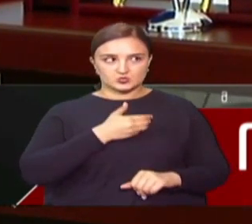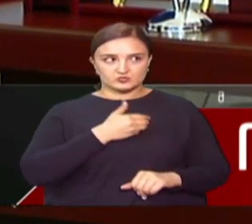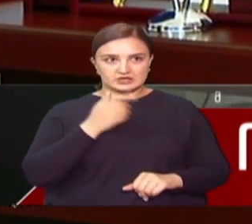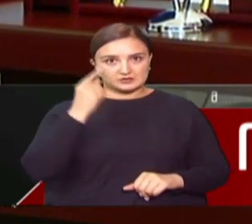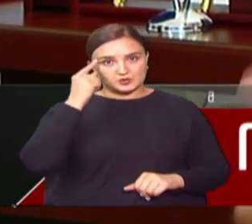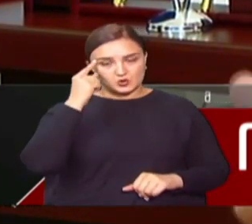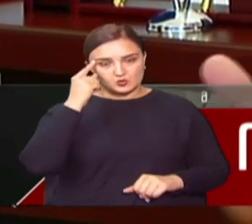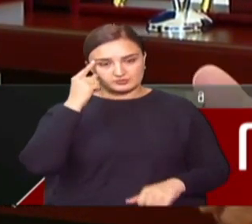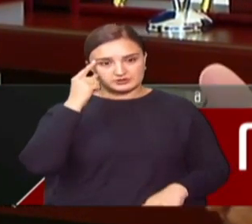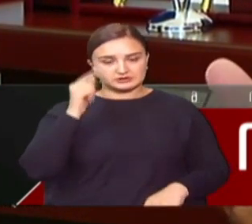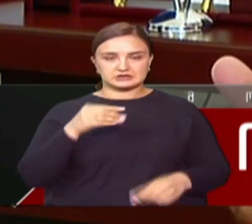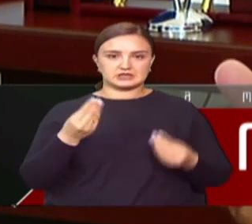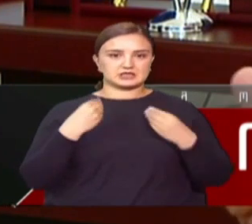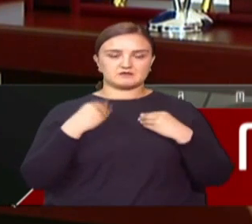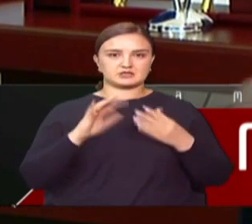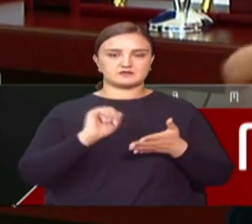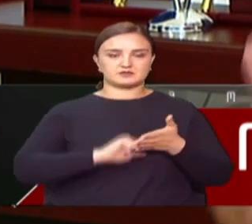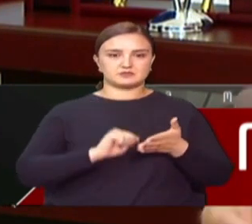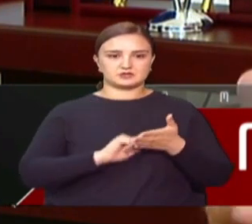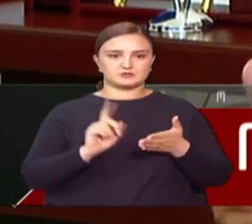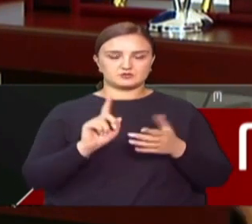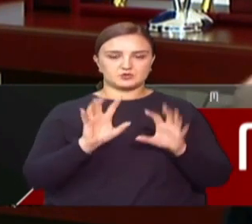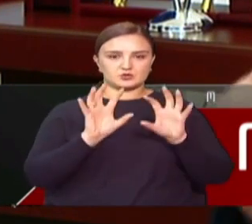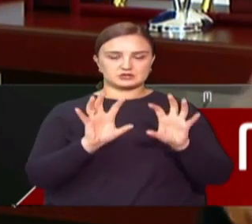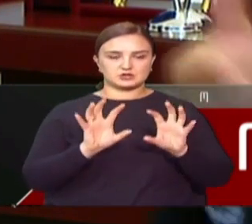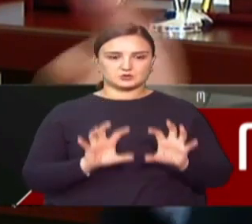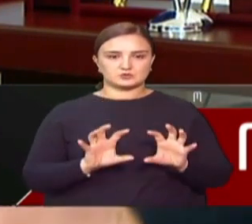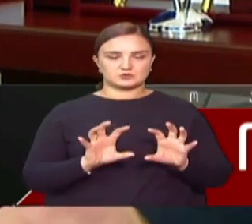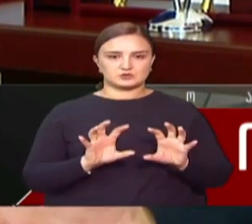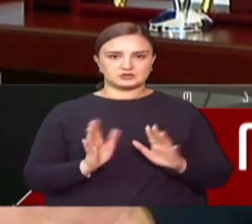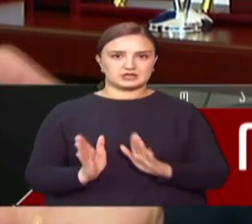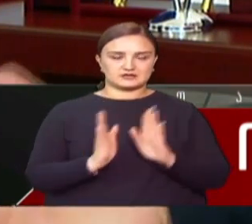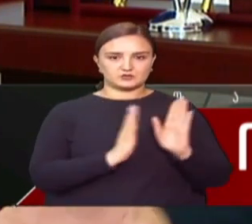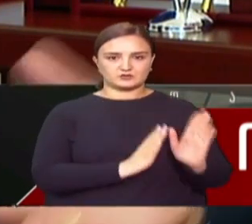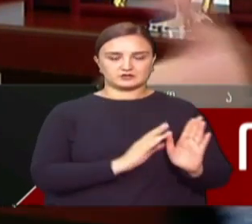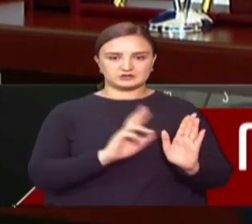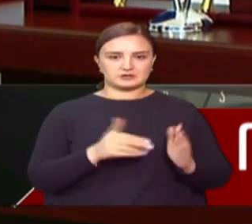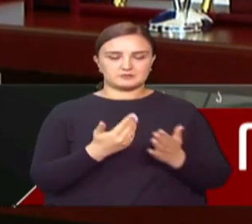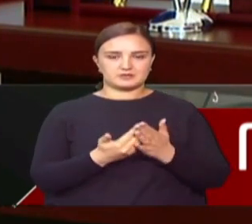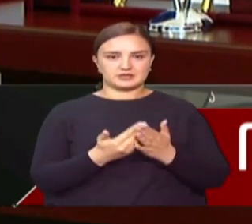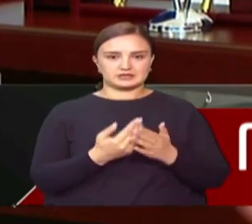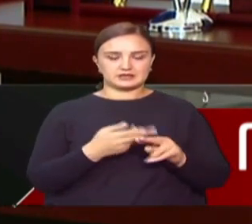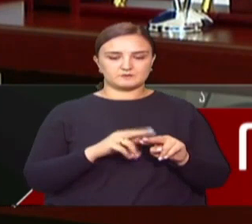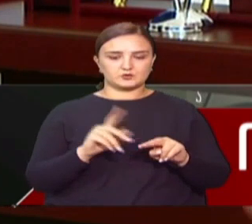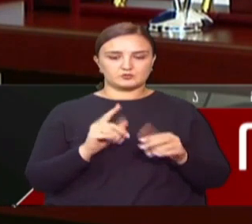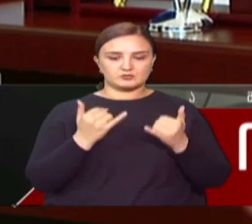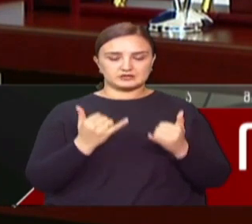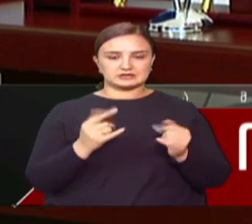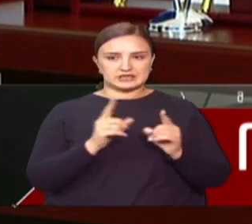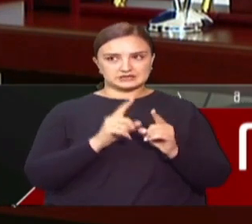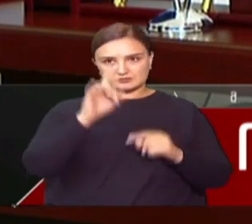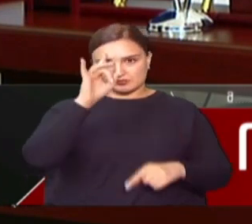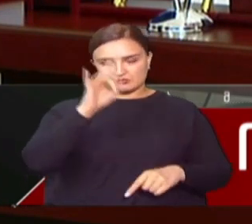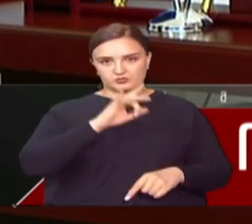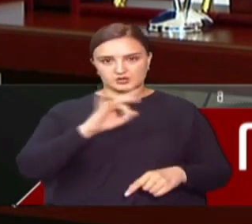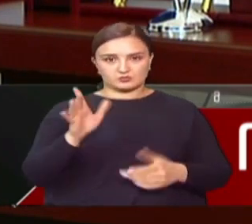ეჩვენებოდეს ეს არ გვაძლევს საფუძველს რა თქმა უნდა რომ კონსტიტუცია გადავდოთ გვერდზე და მაგალითად იმიტომ რომ დღეს ასე პოპულარულია